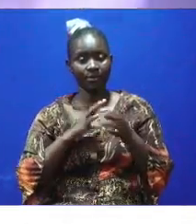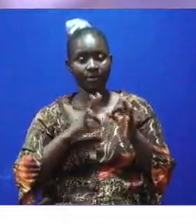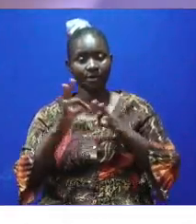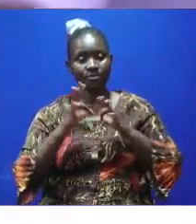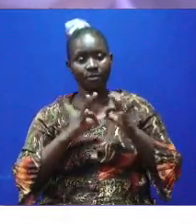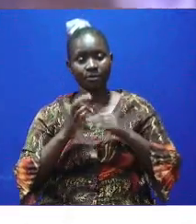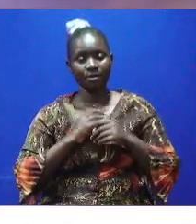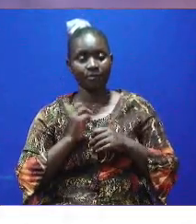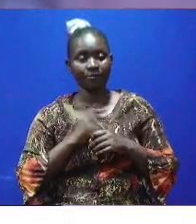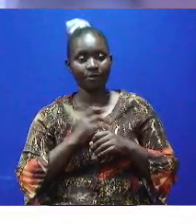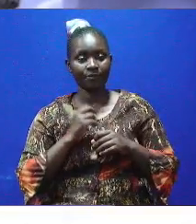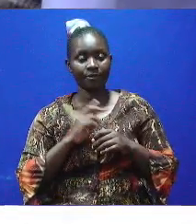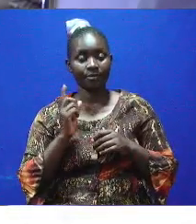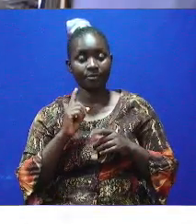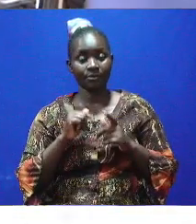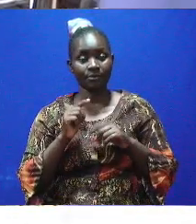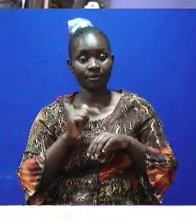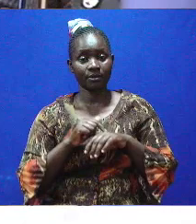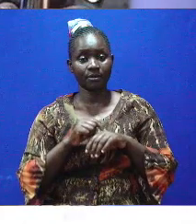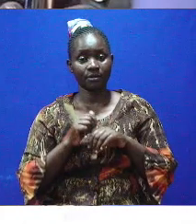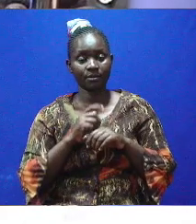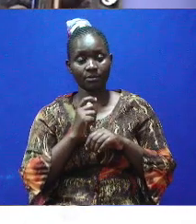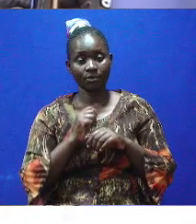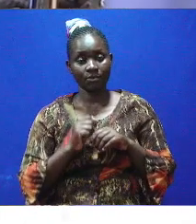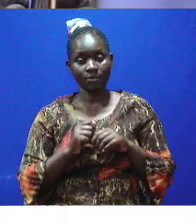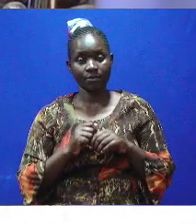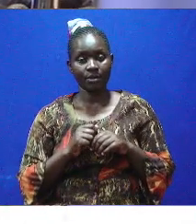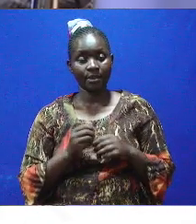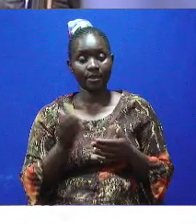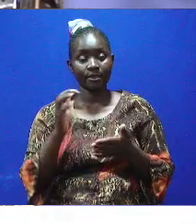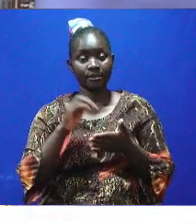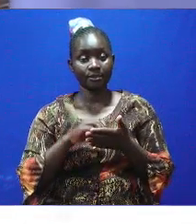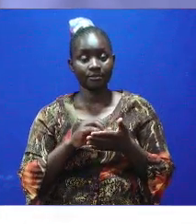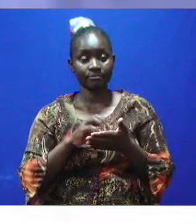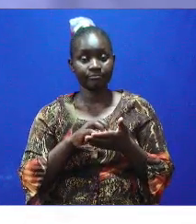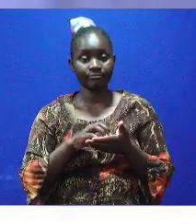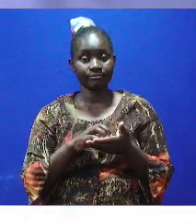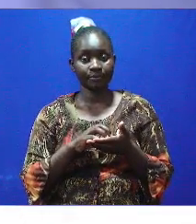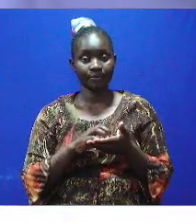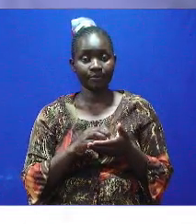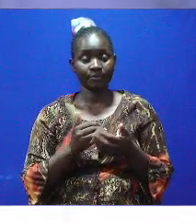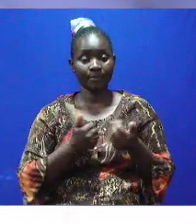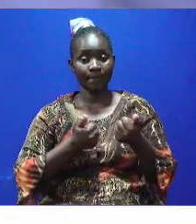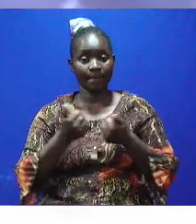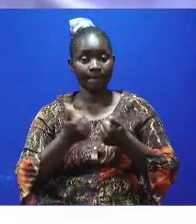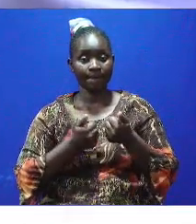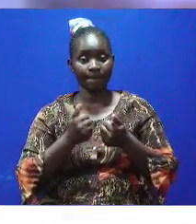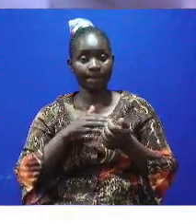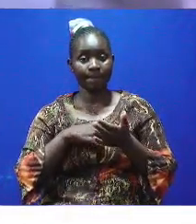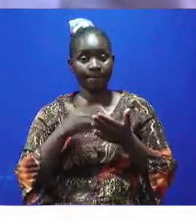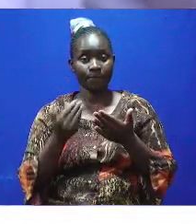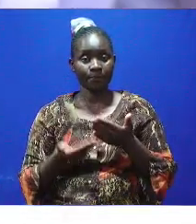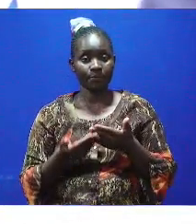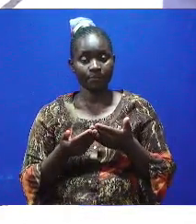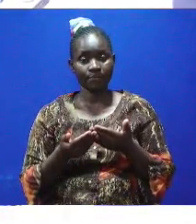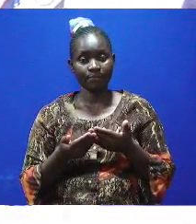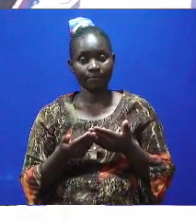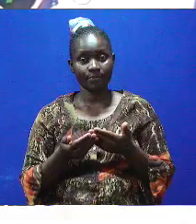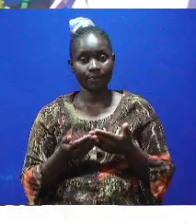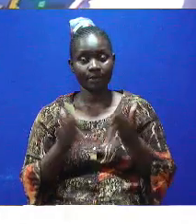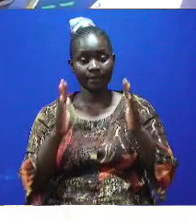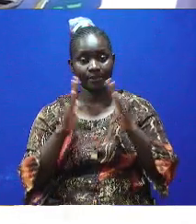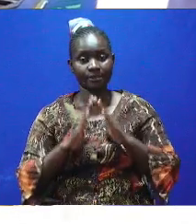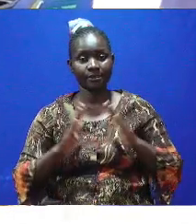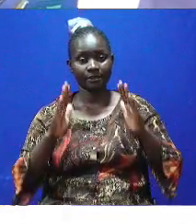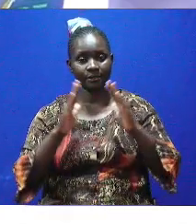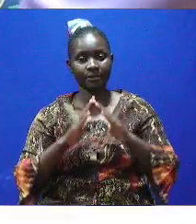obwoba bwabo anene asige korwa kya bwango iga egali yaba yekogwa na kubuna ebibanda na boigo gosalia